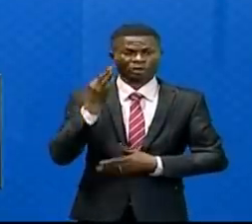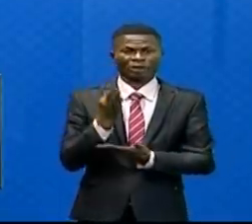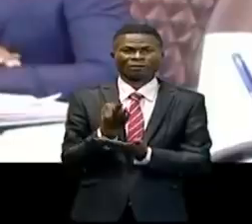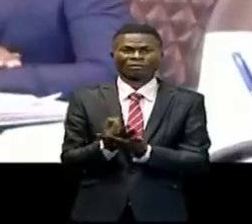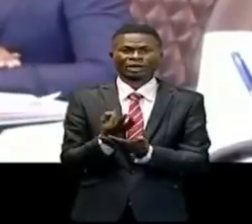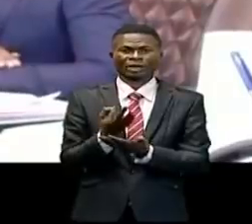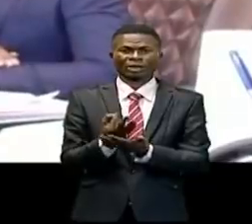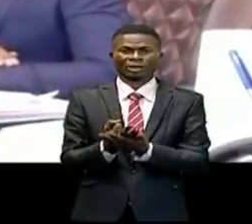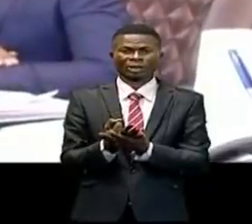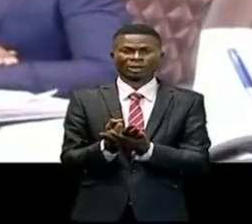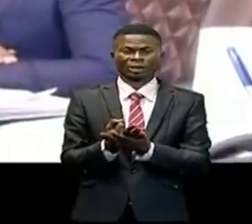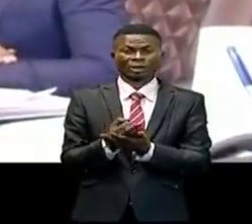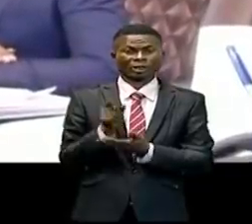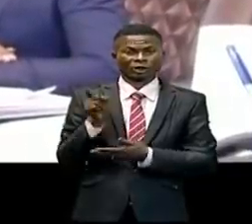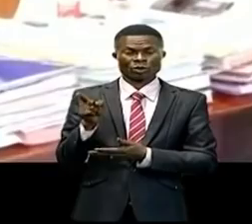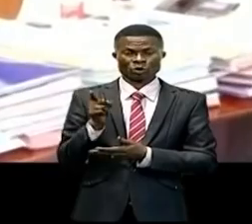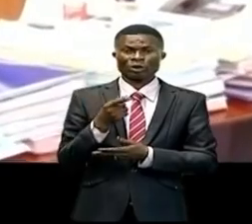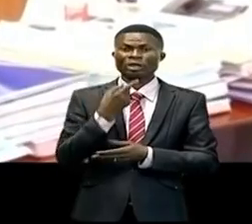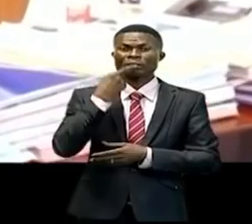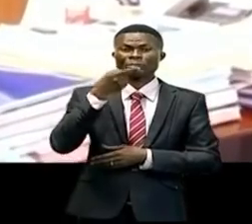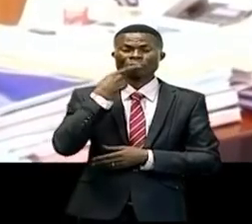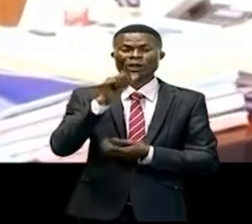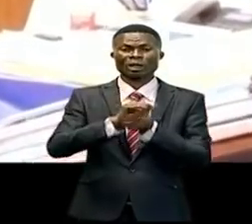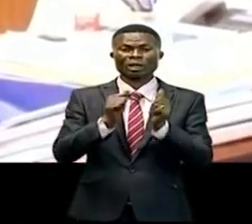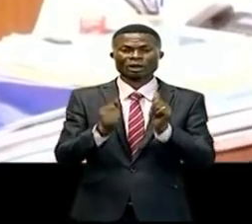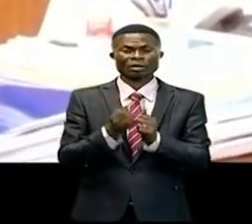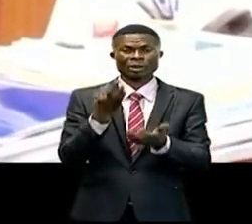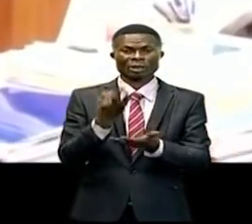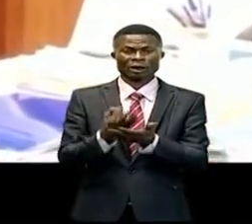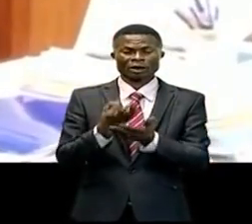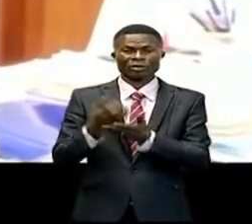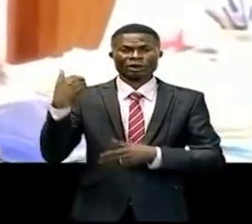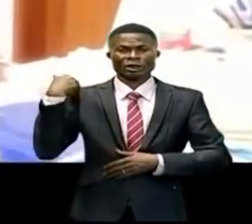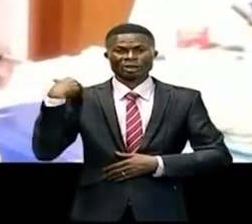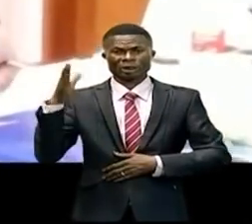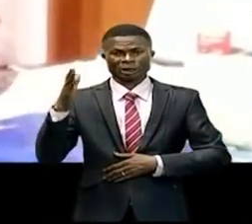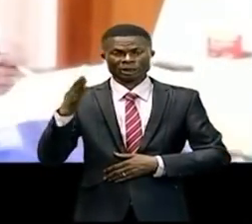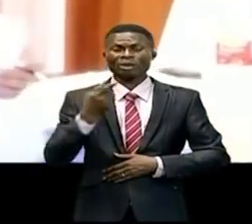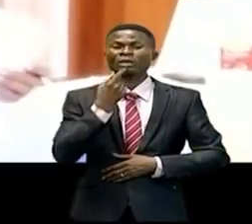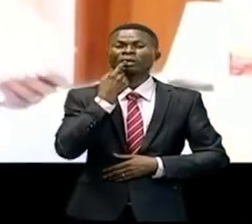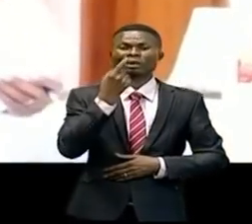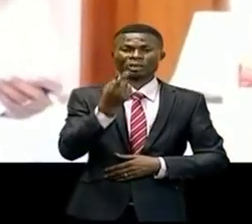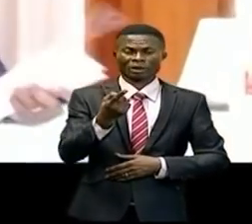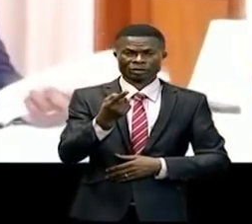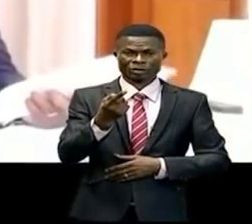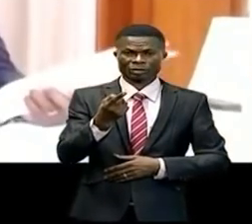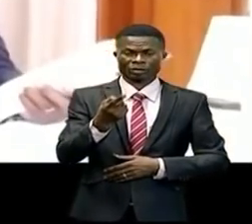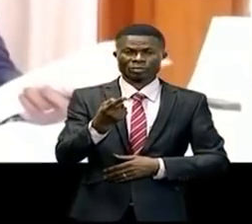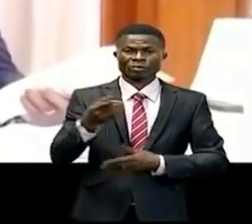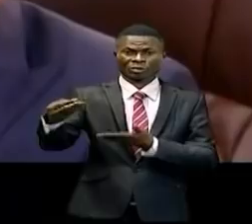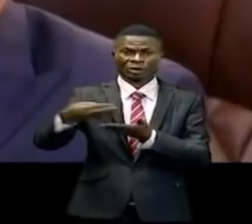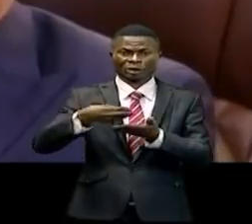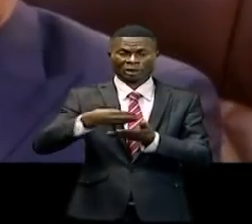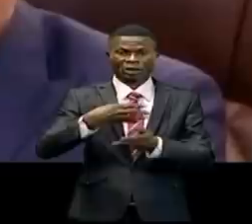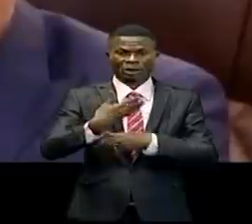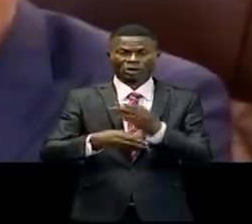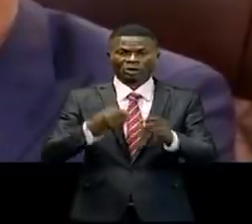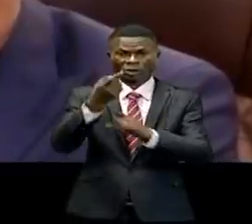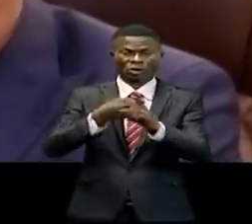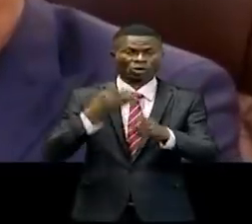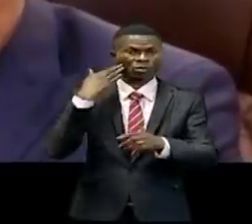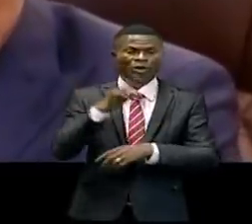Finances a pour sa part présenté la situation des finances publiques. Il a indiqué que les recettes réalisées au mois de